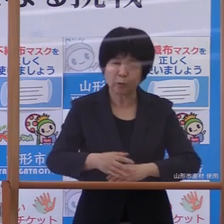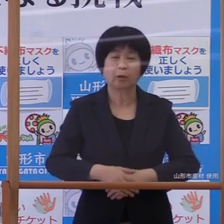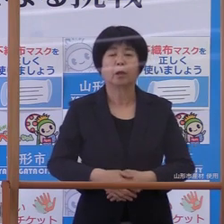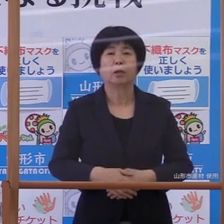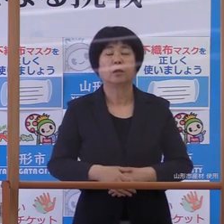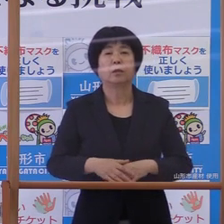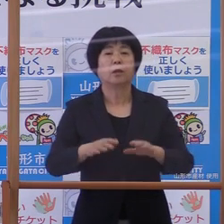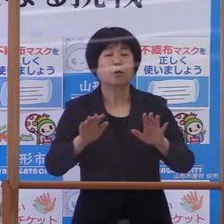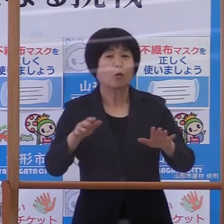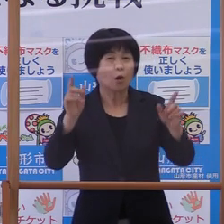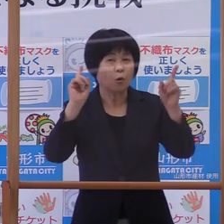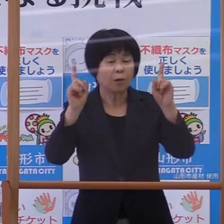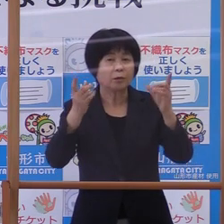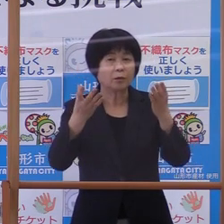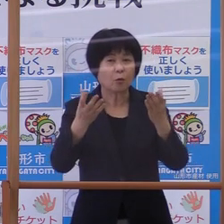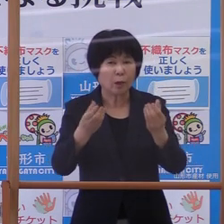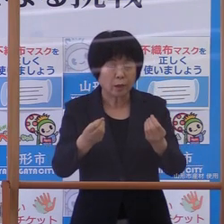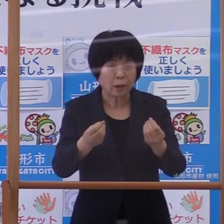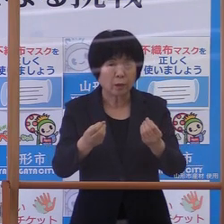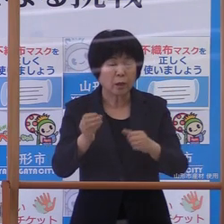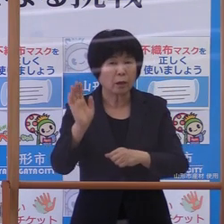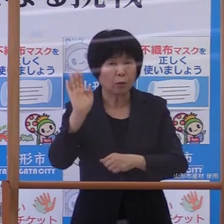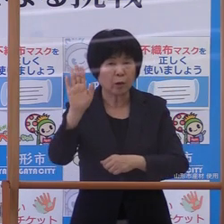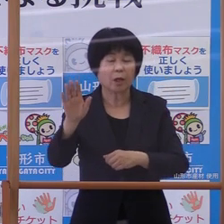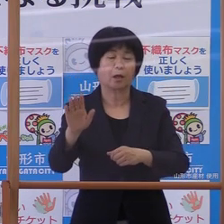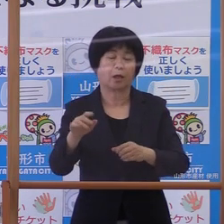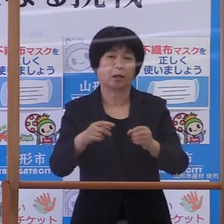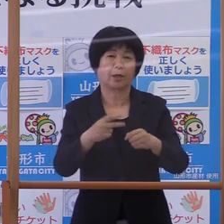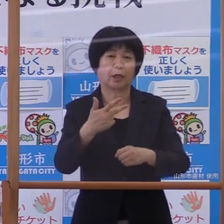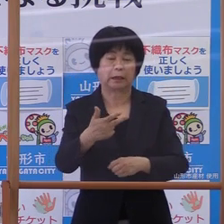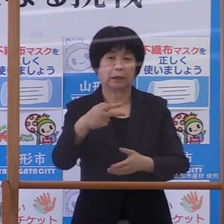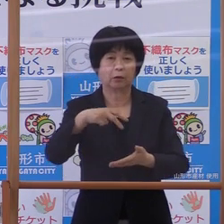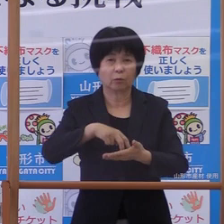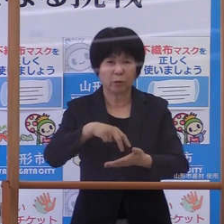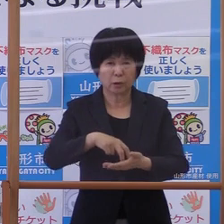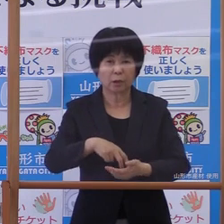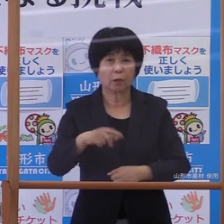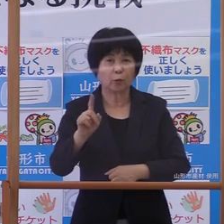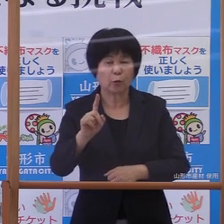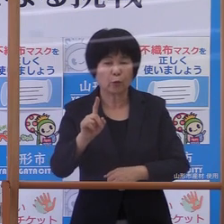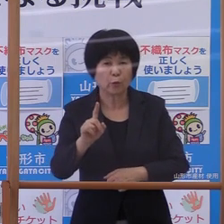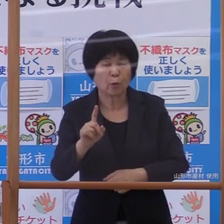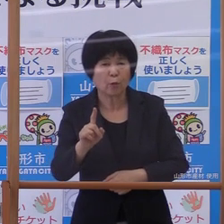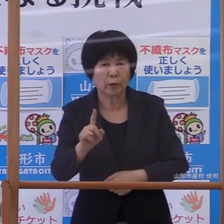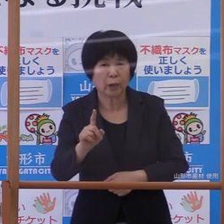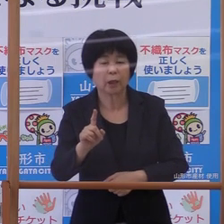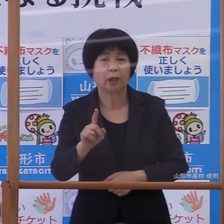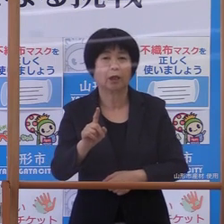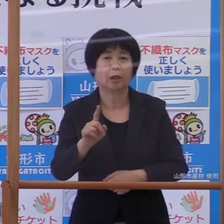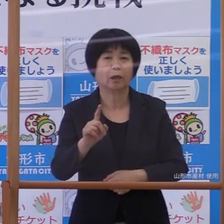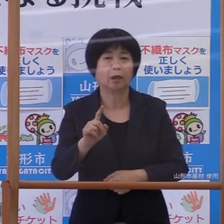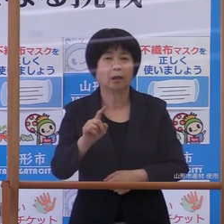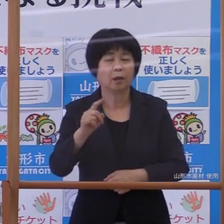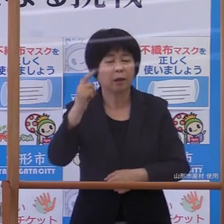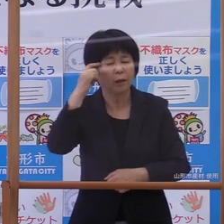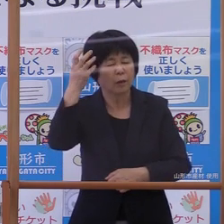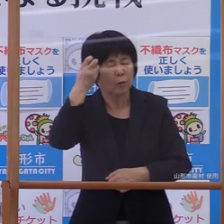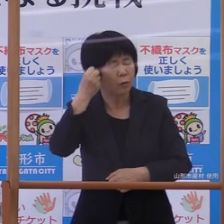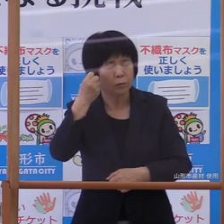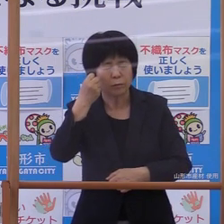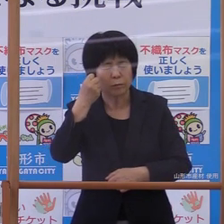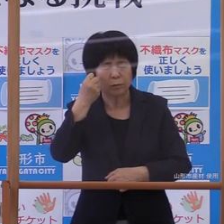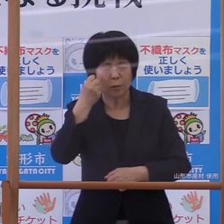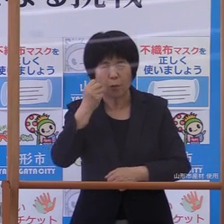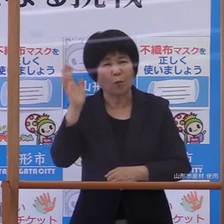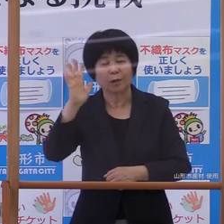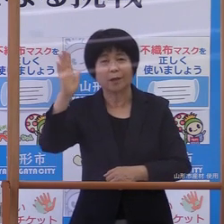今回お祭りは終わりましたけれども、これから山形市としてどのようにこの記憶を風化させずに伝承